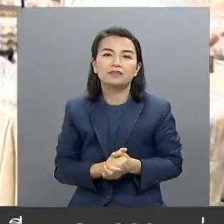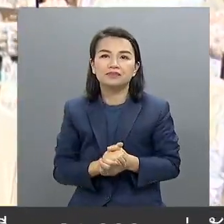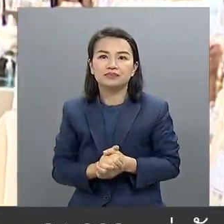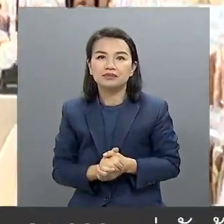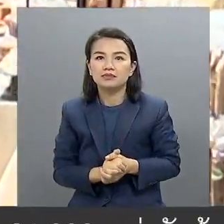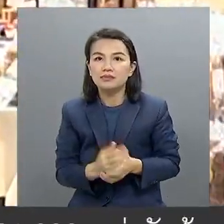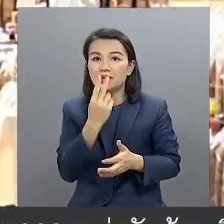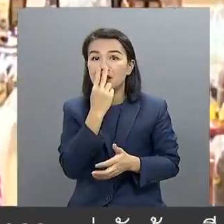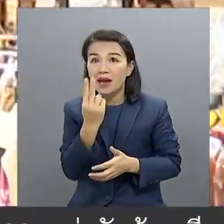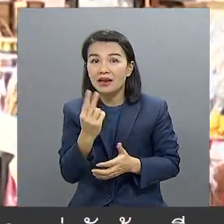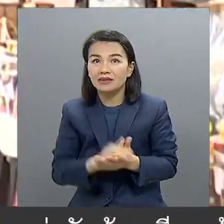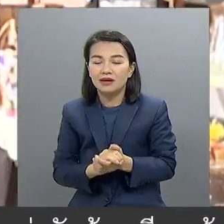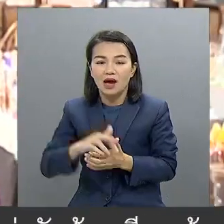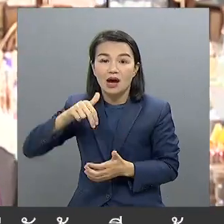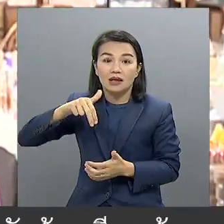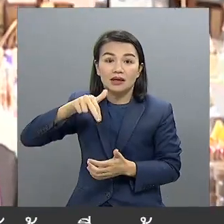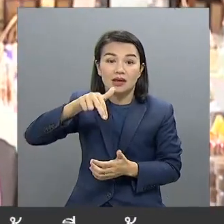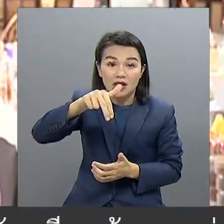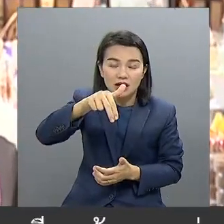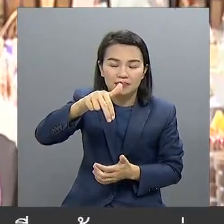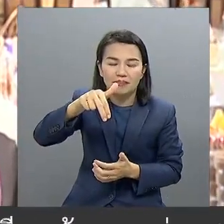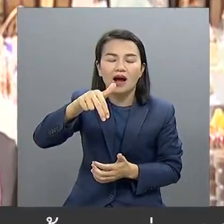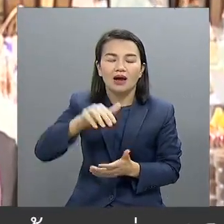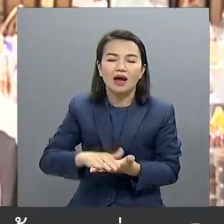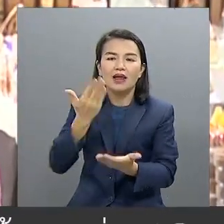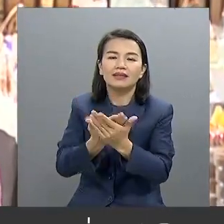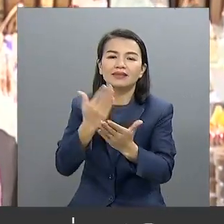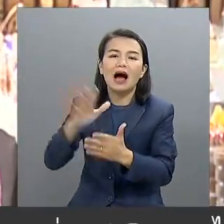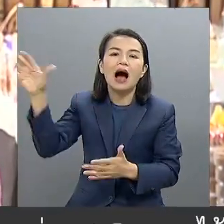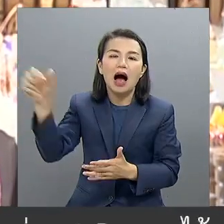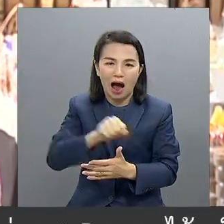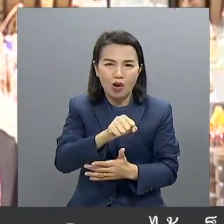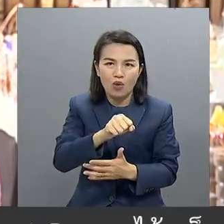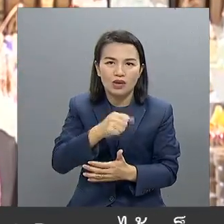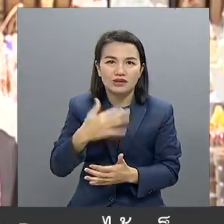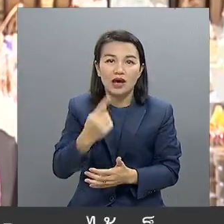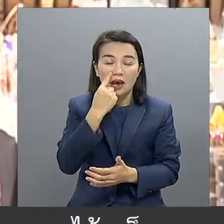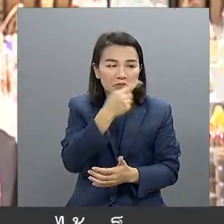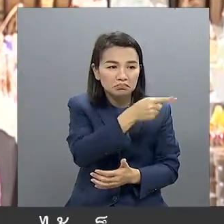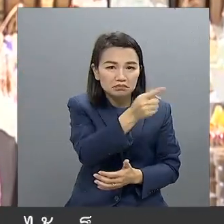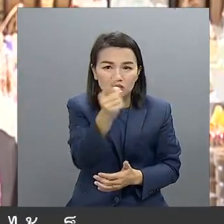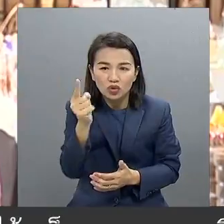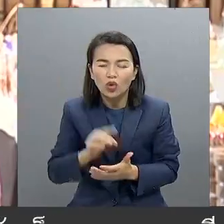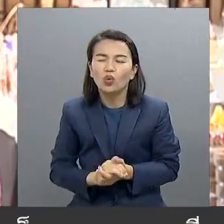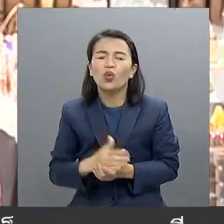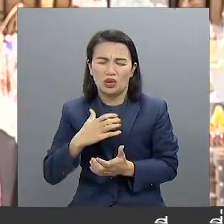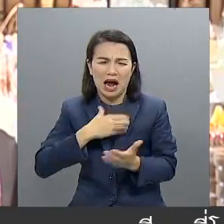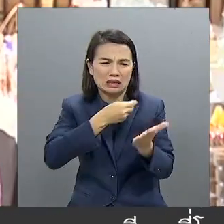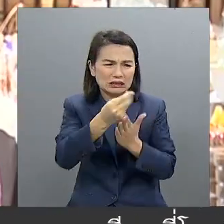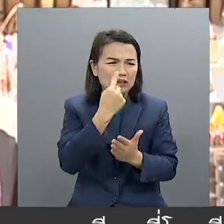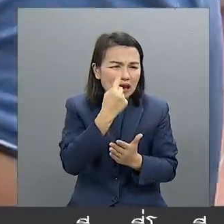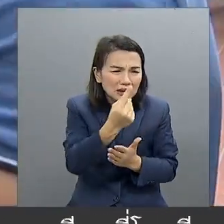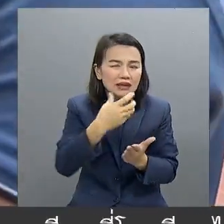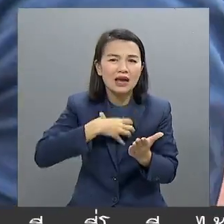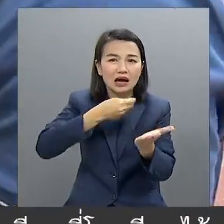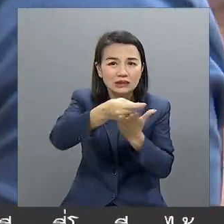ทุนเดินไปทร้านจอดลเลยนะครับไปเรากระเป๋าชะตังมาเพรของนงานนั้น น่าซื้อไปหมดเลยครัต้องบอก